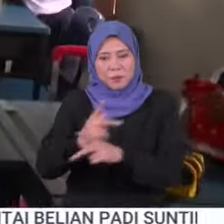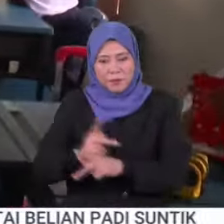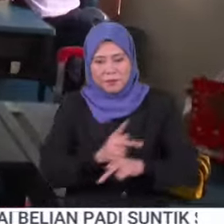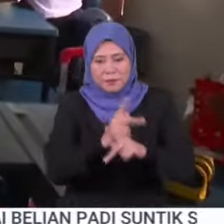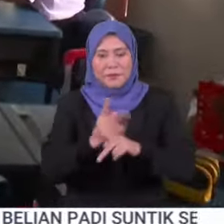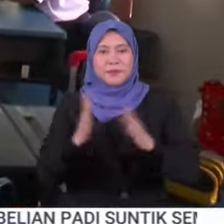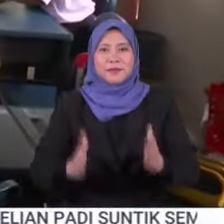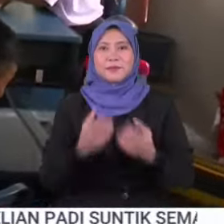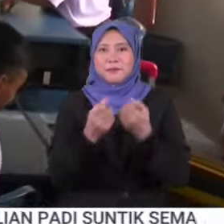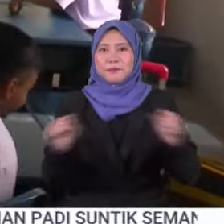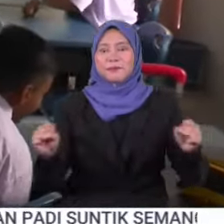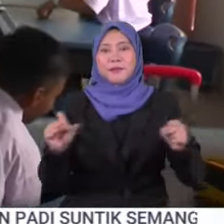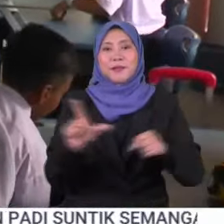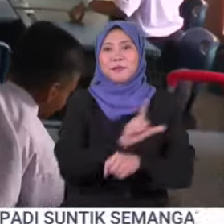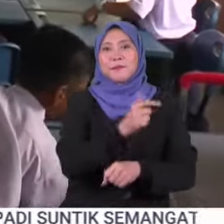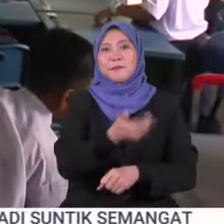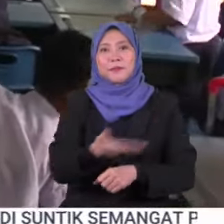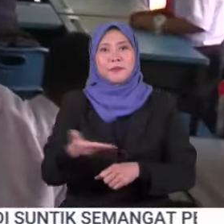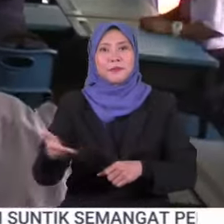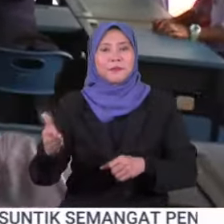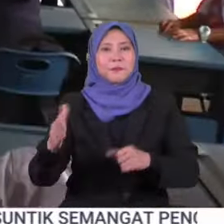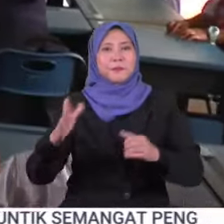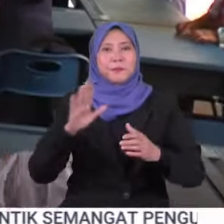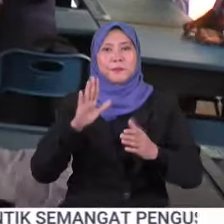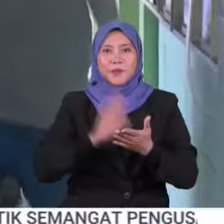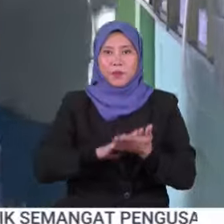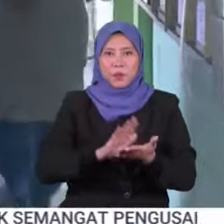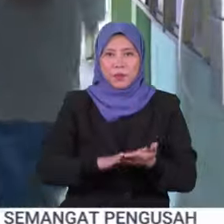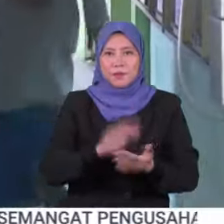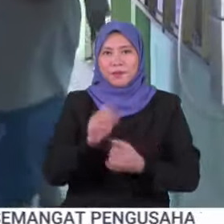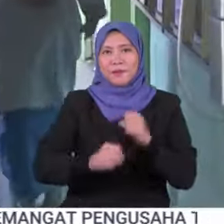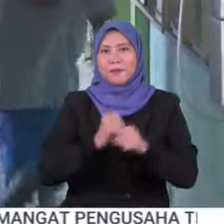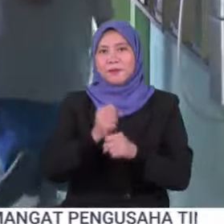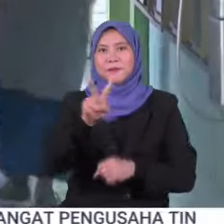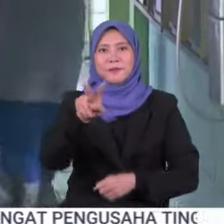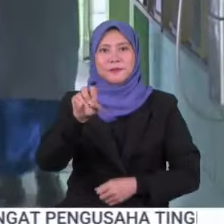menyediakan kelengkapan anak-anak bagi menghadapi sesi persekolahan